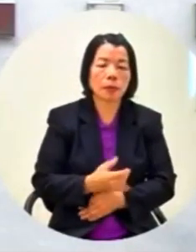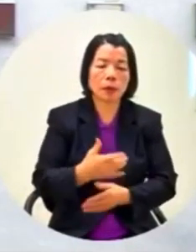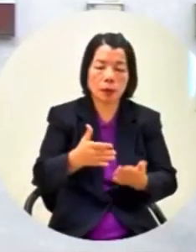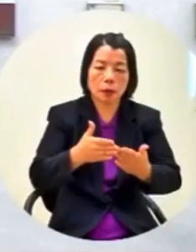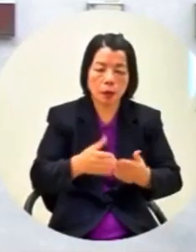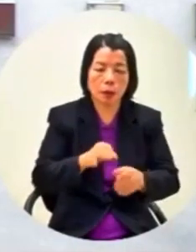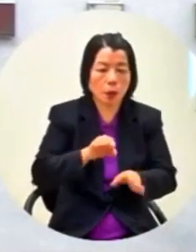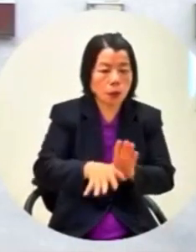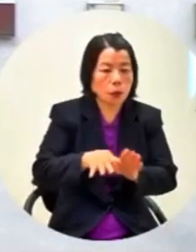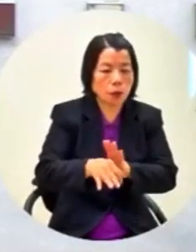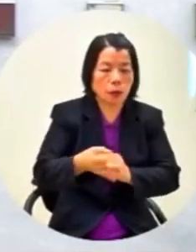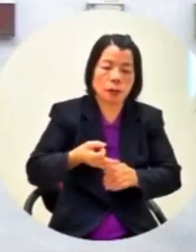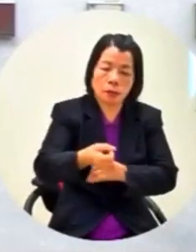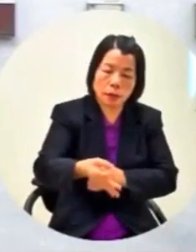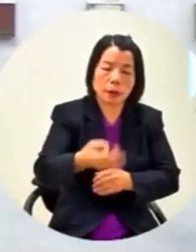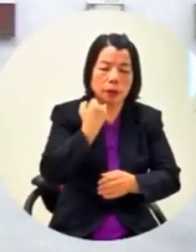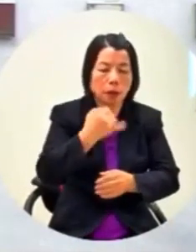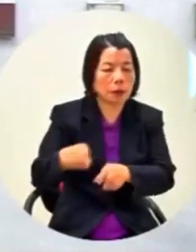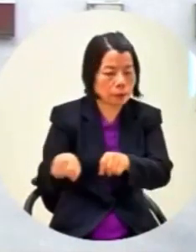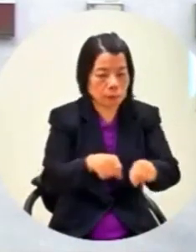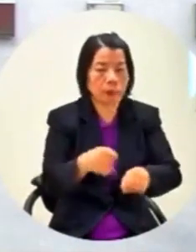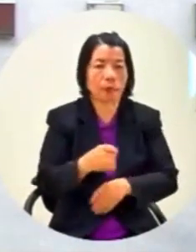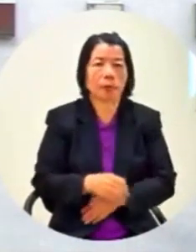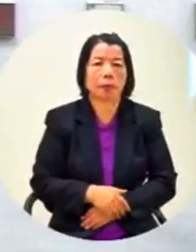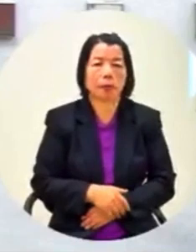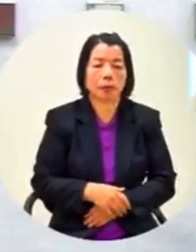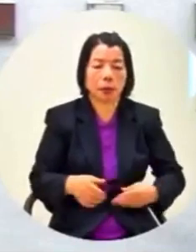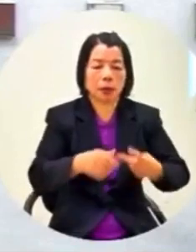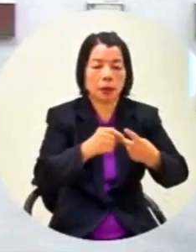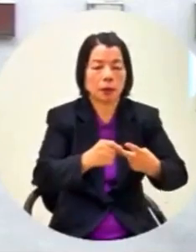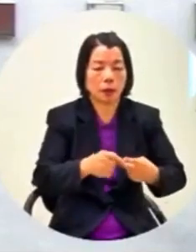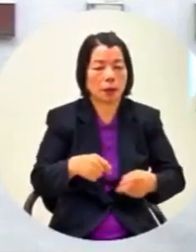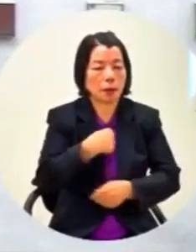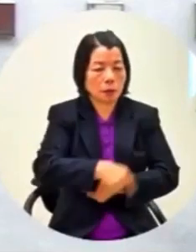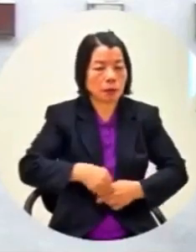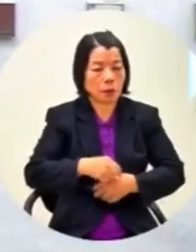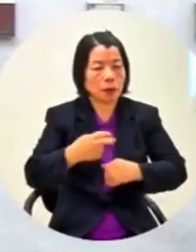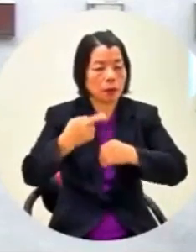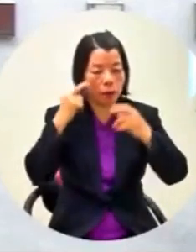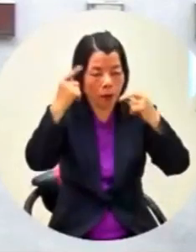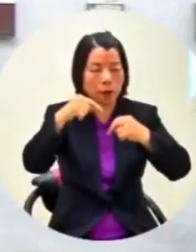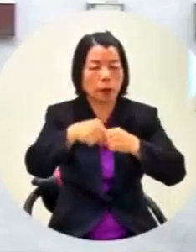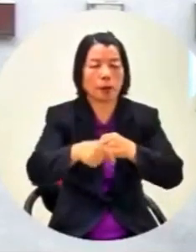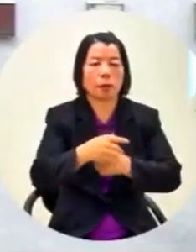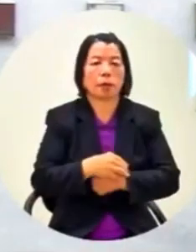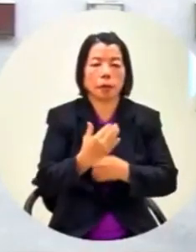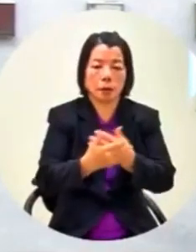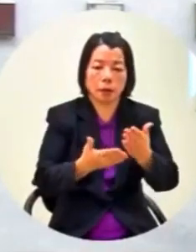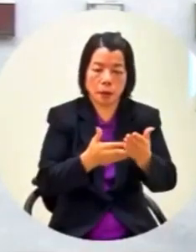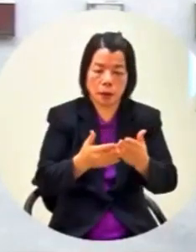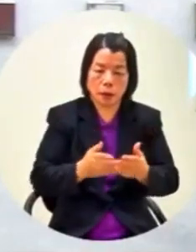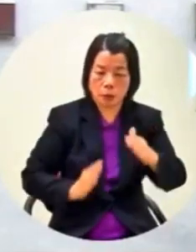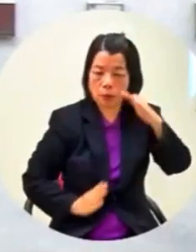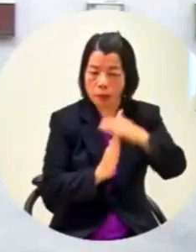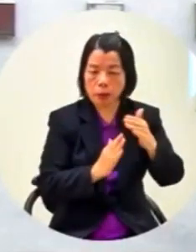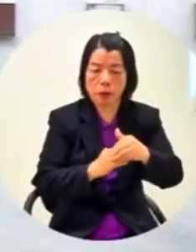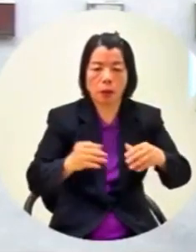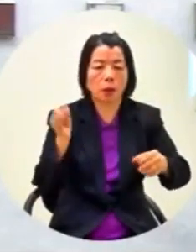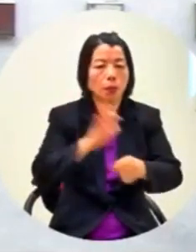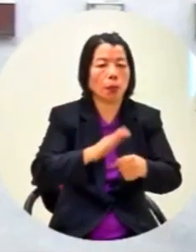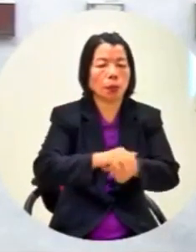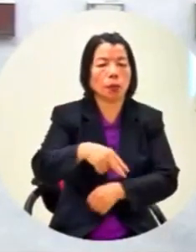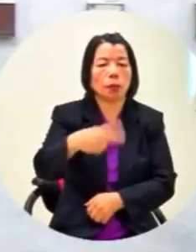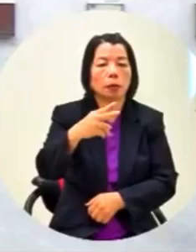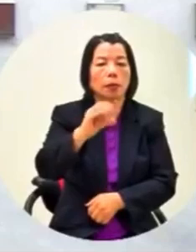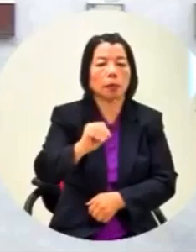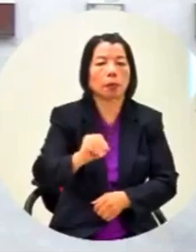金。第一体感科技应用场域最高补助200万元 ，SBIR 研